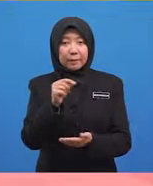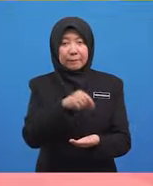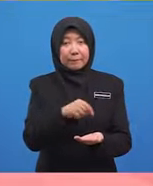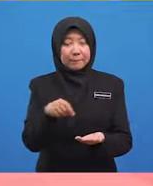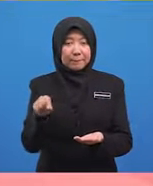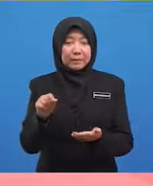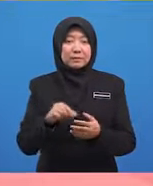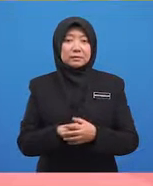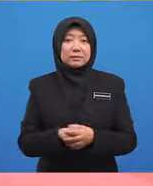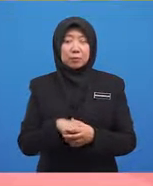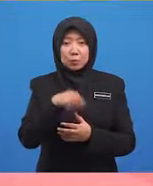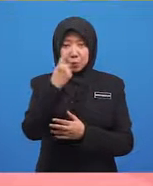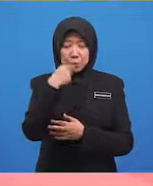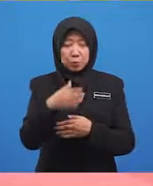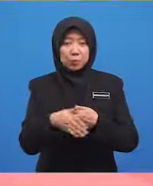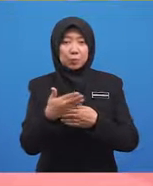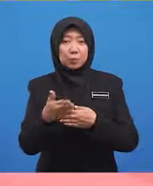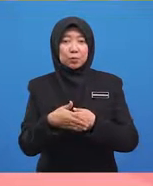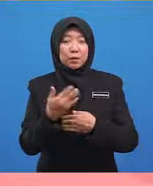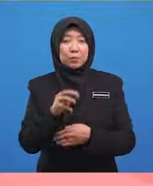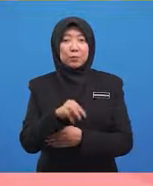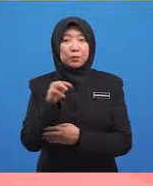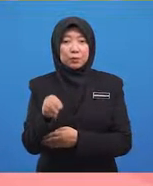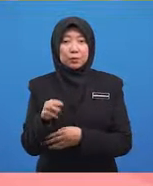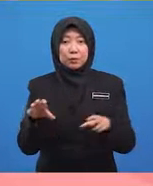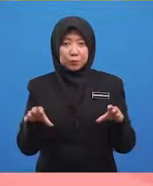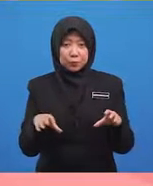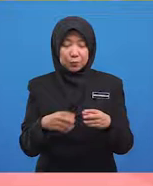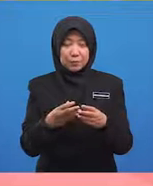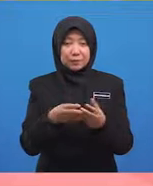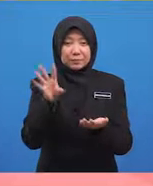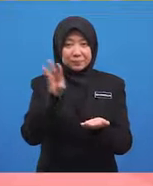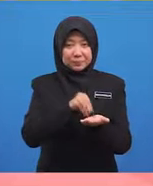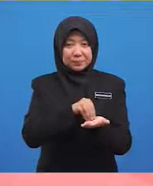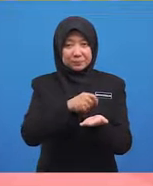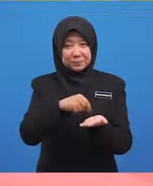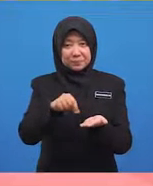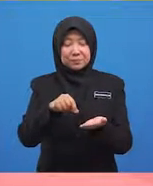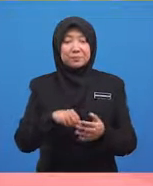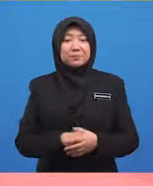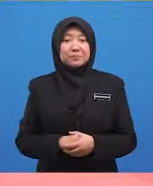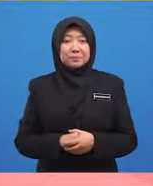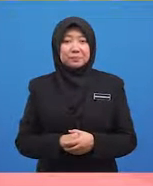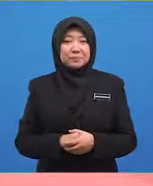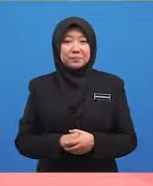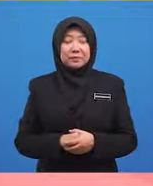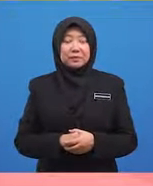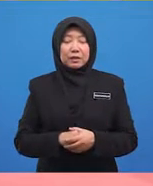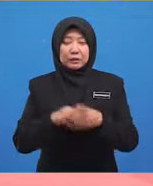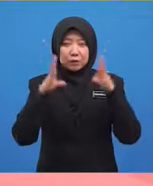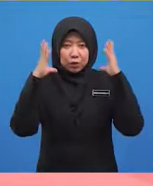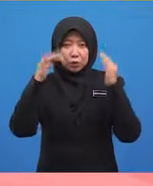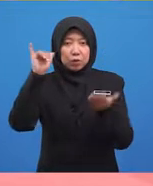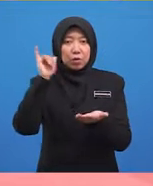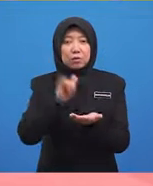pensel untuk memudahkan murid-murid membuat catatan. Baiklah, Cikgu Lia yakin